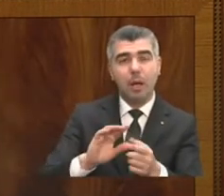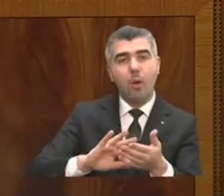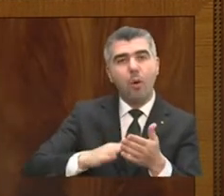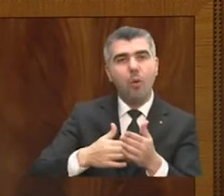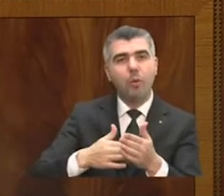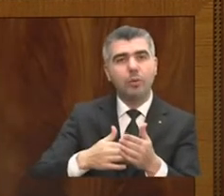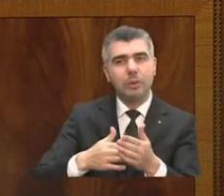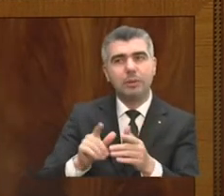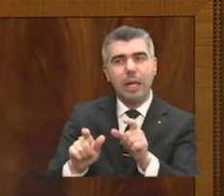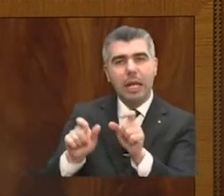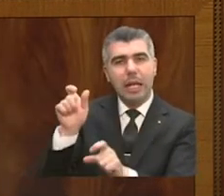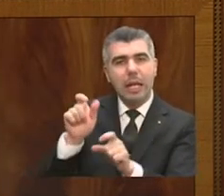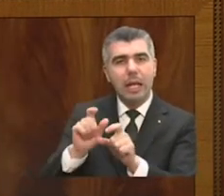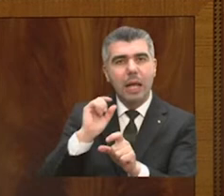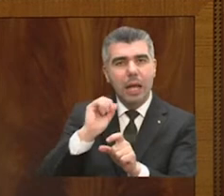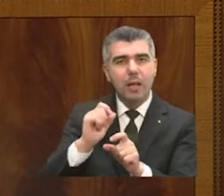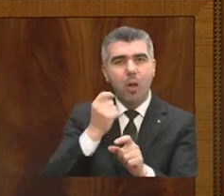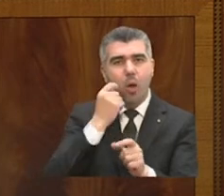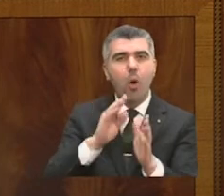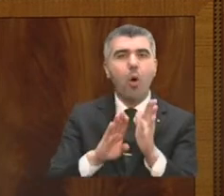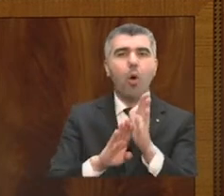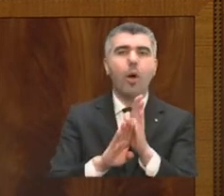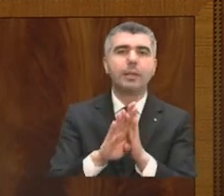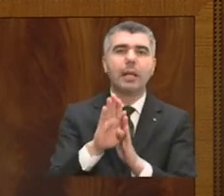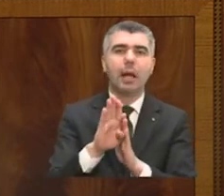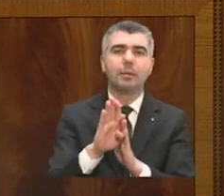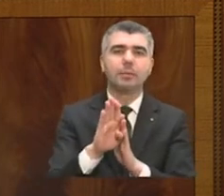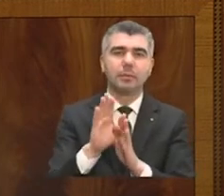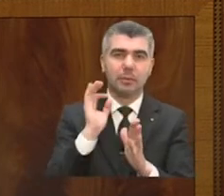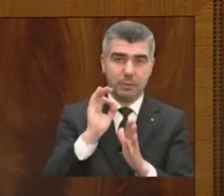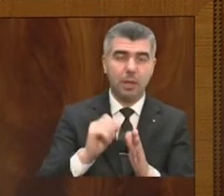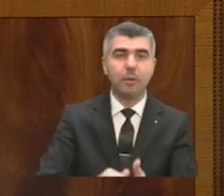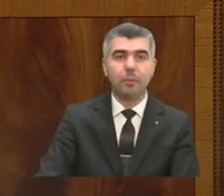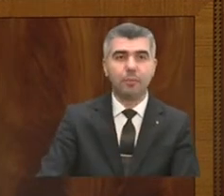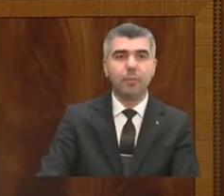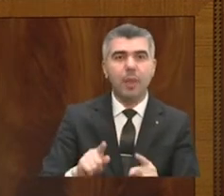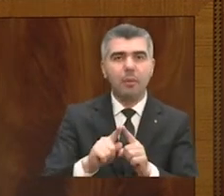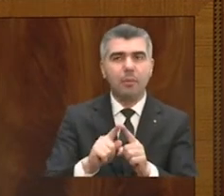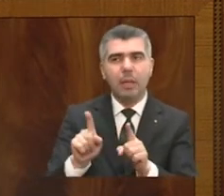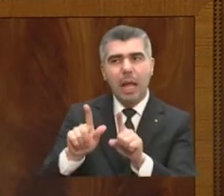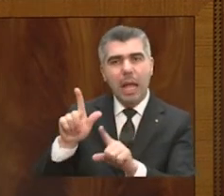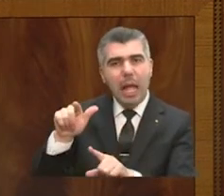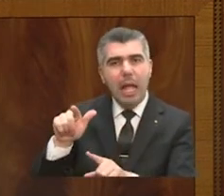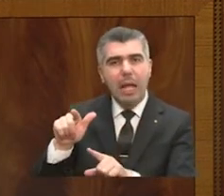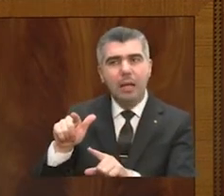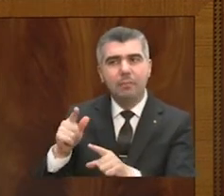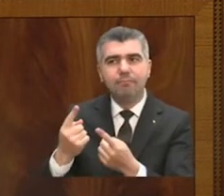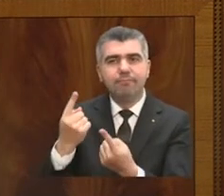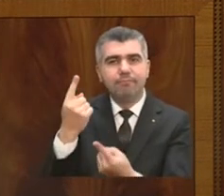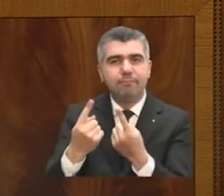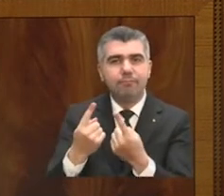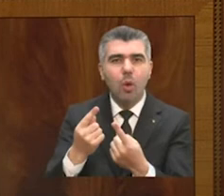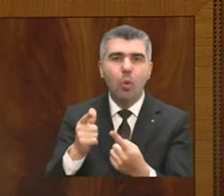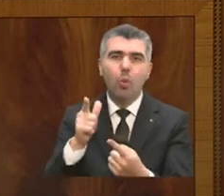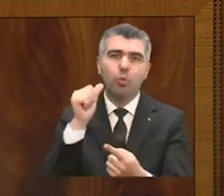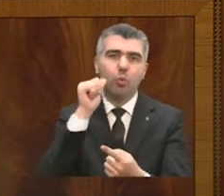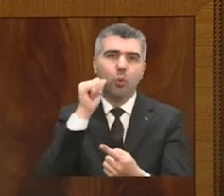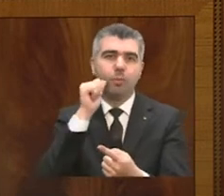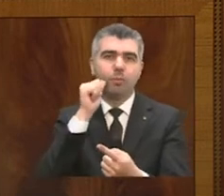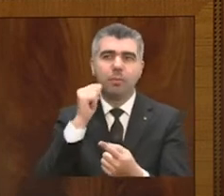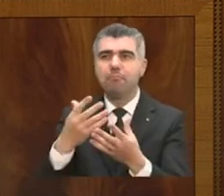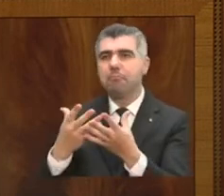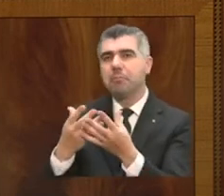et son impartialité en instrumentalisant la carte des droits de l'homme à